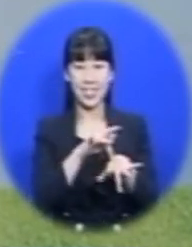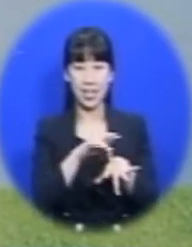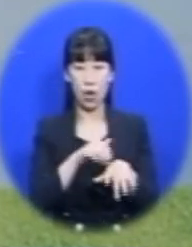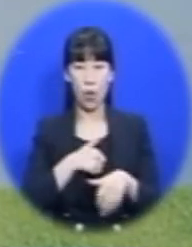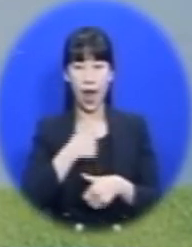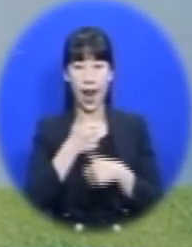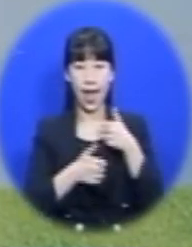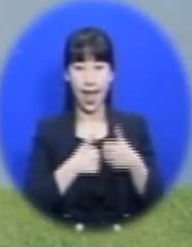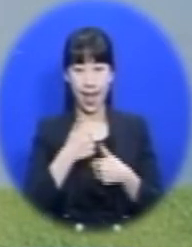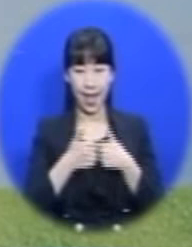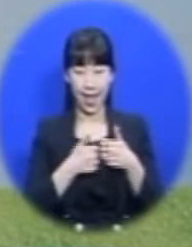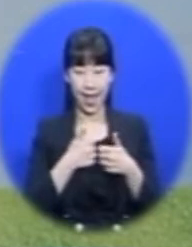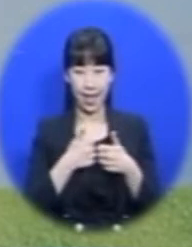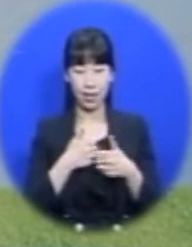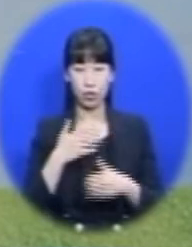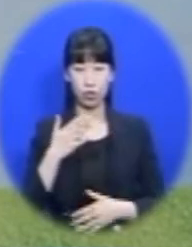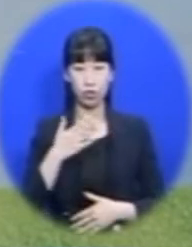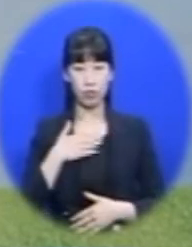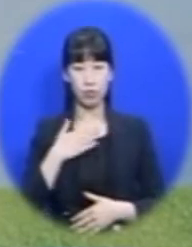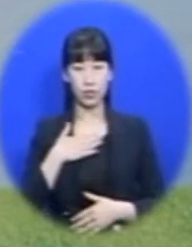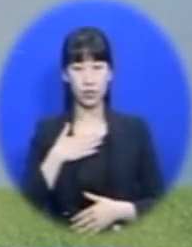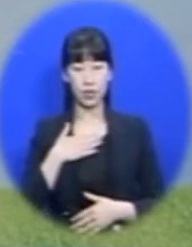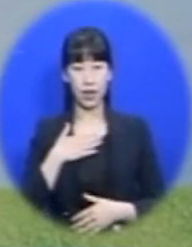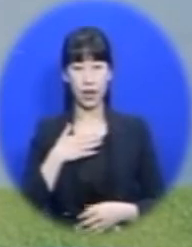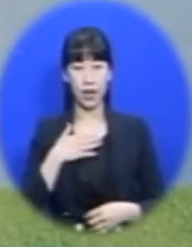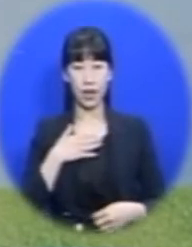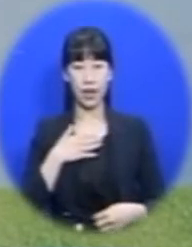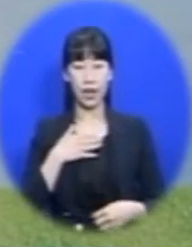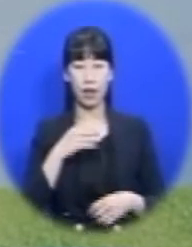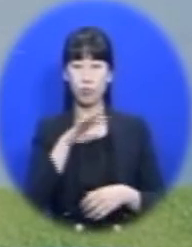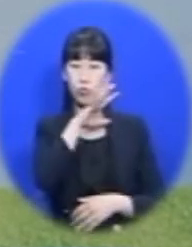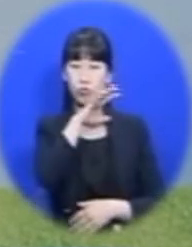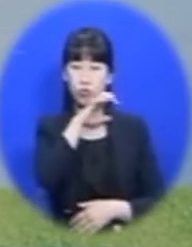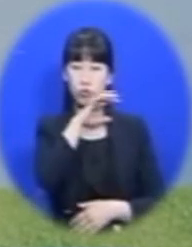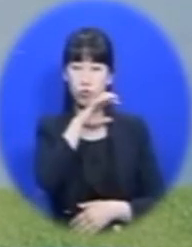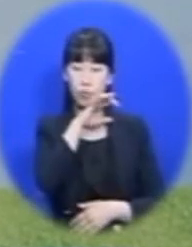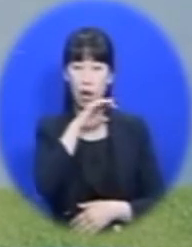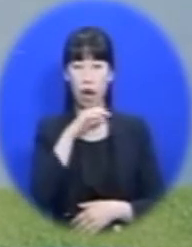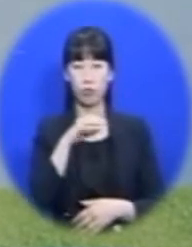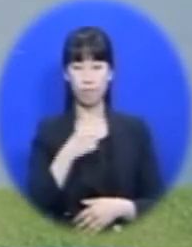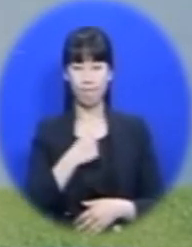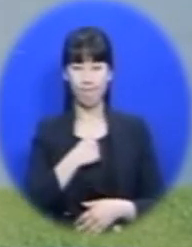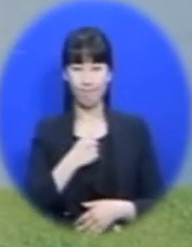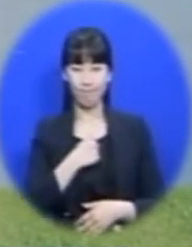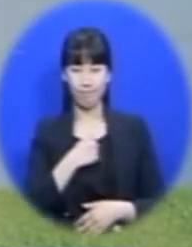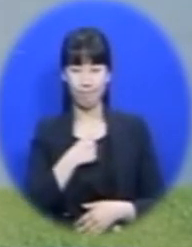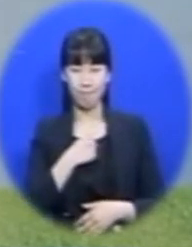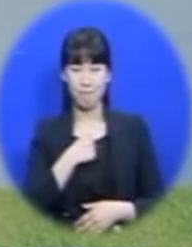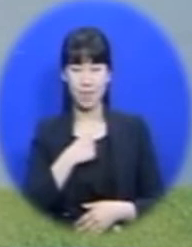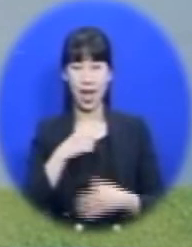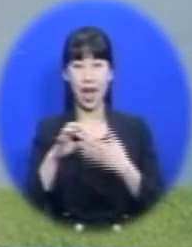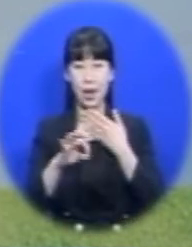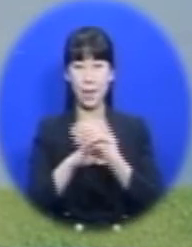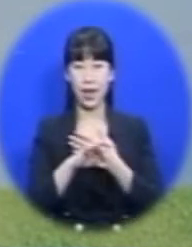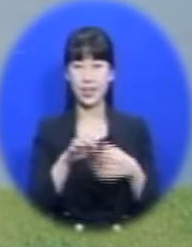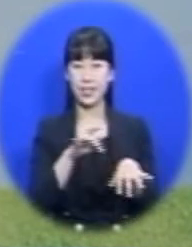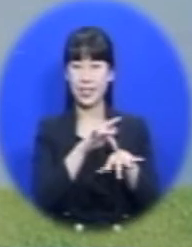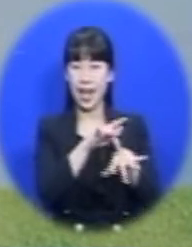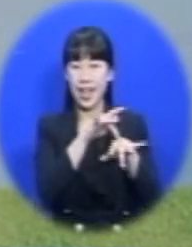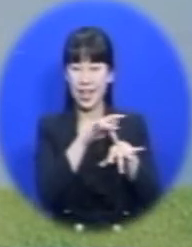냅니다. 우리가 화를 내고 불평하고 원망하고 탄식하고 그래야